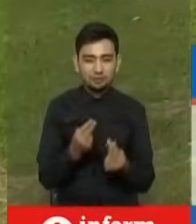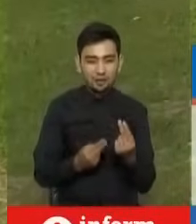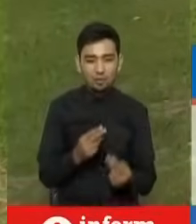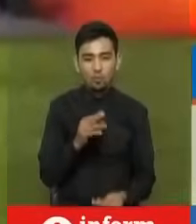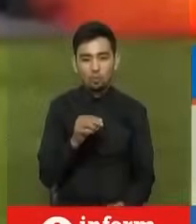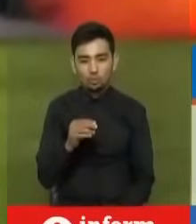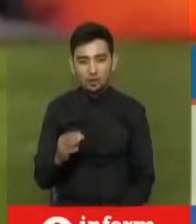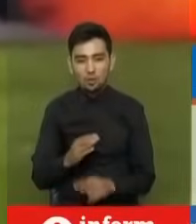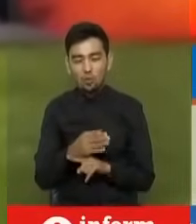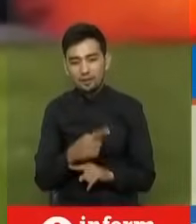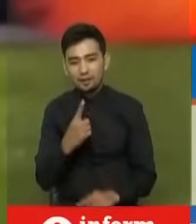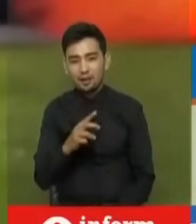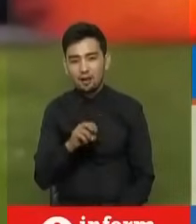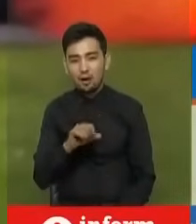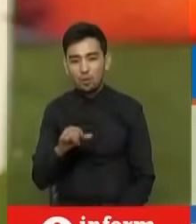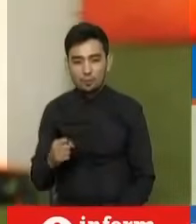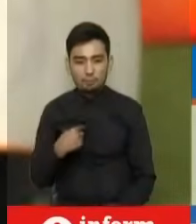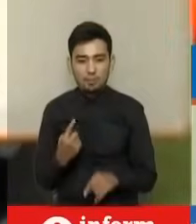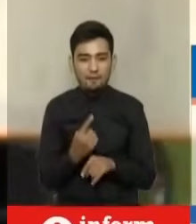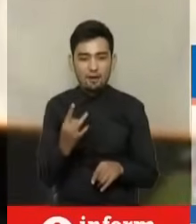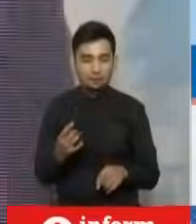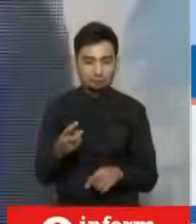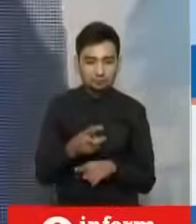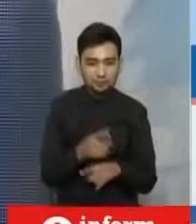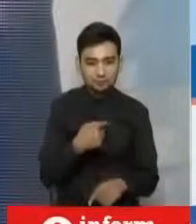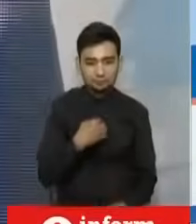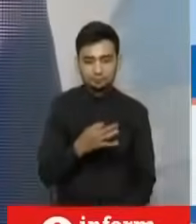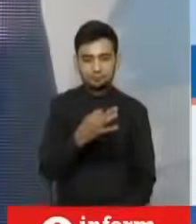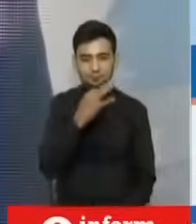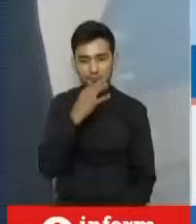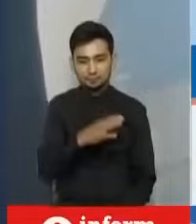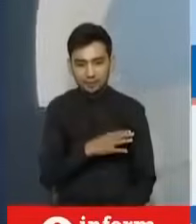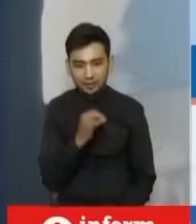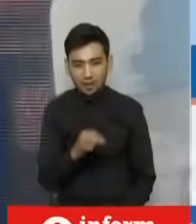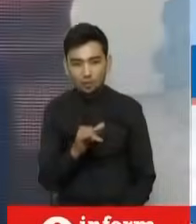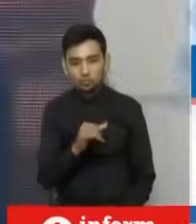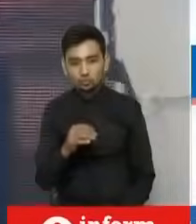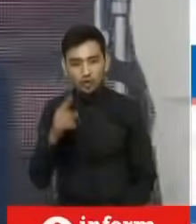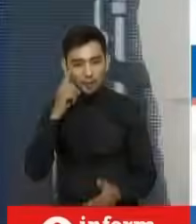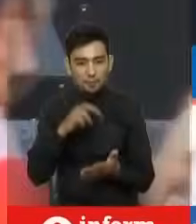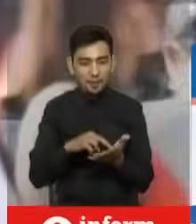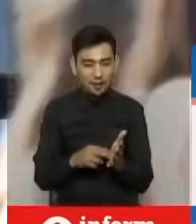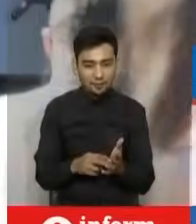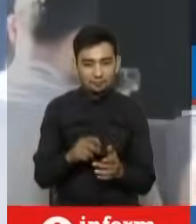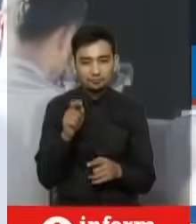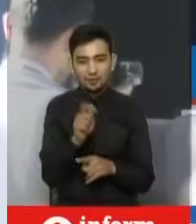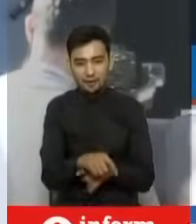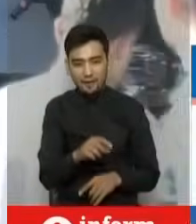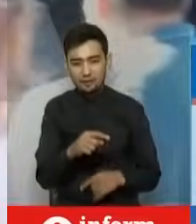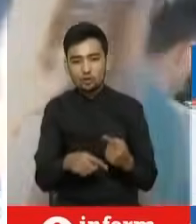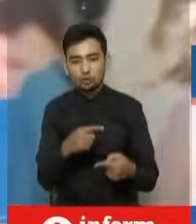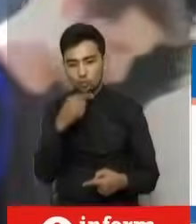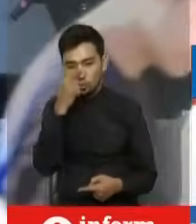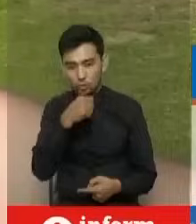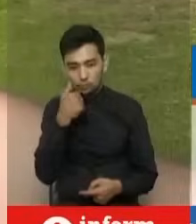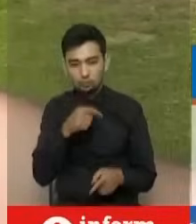Лаура Бегенова, пришла на Open Air впервые, но и настолько понравился формат отдыха, что она уже запланировала сходить на вечеринку и в следующем